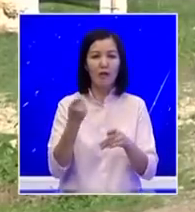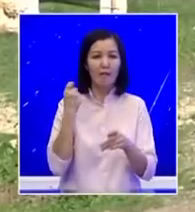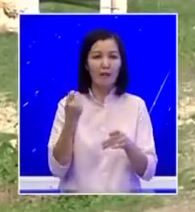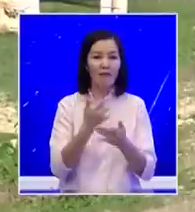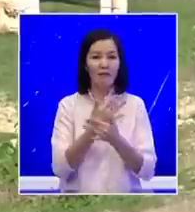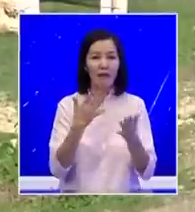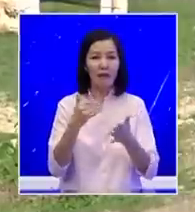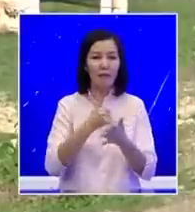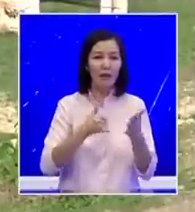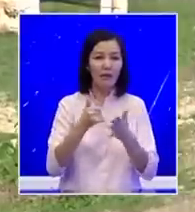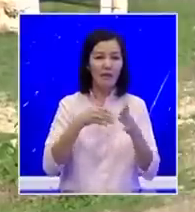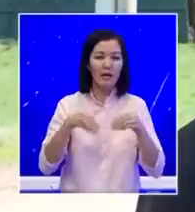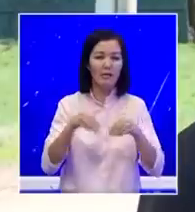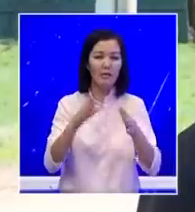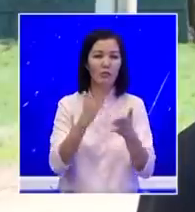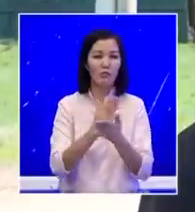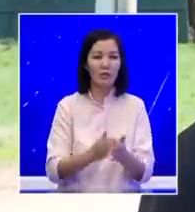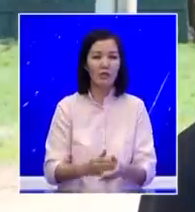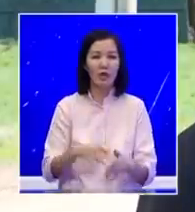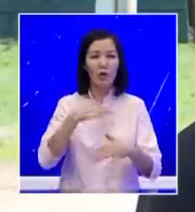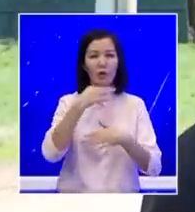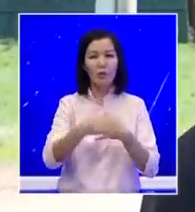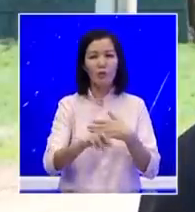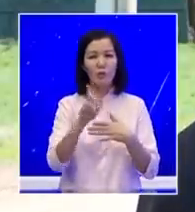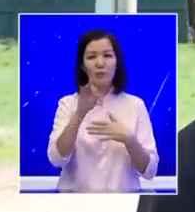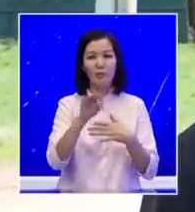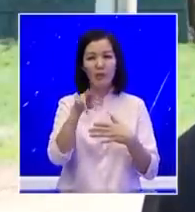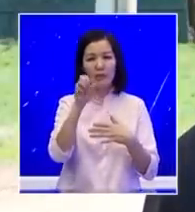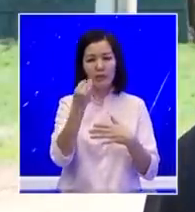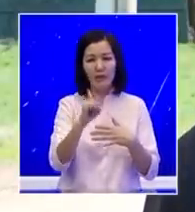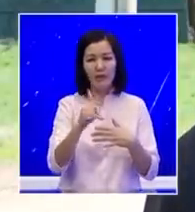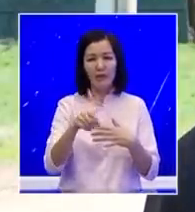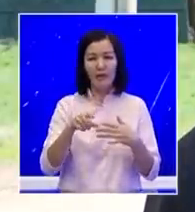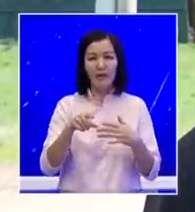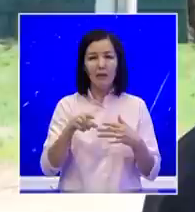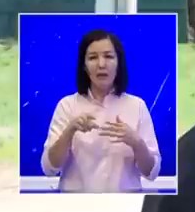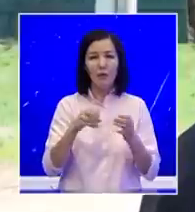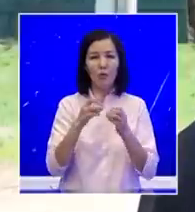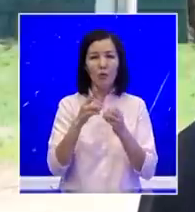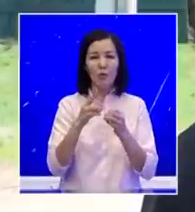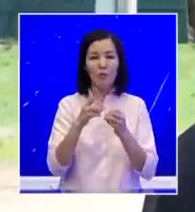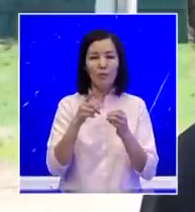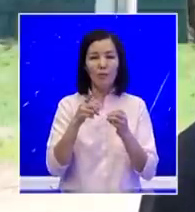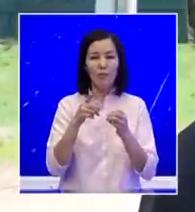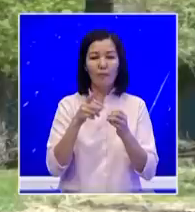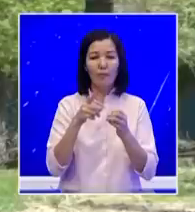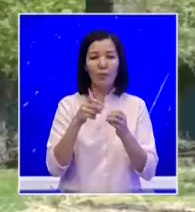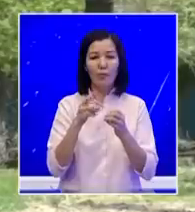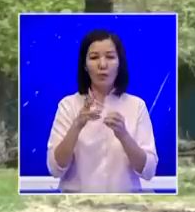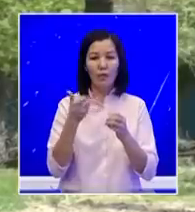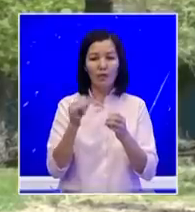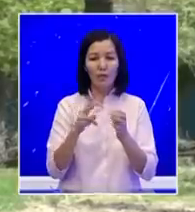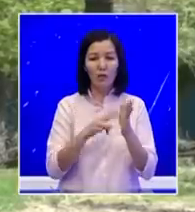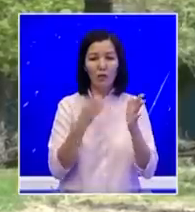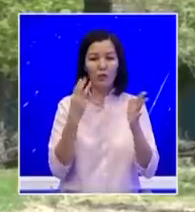мен майлы дақылдарды сеуіп жатыр. Күздік бидай 1200 гектар себілді. Жаздық бидай